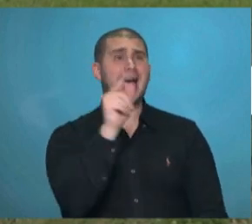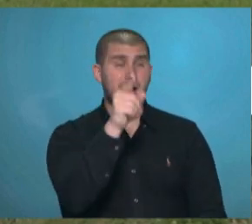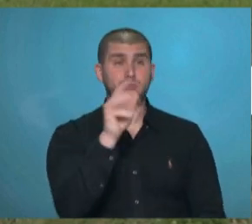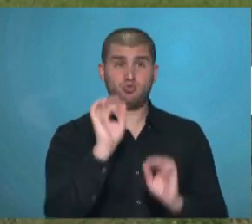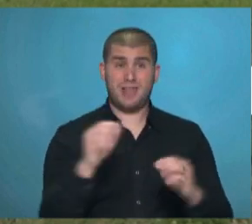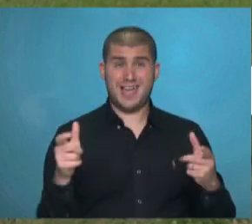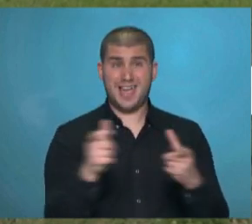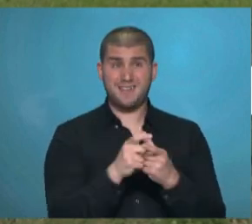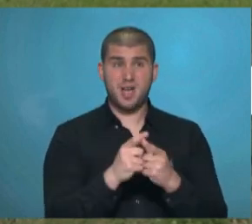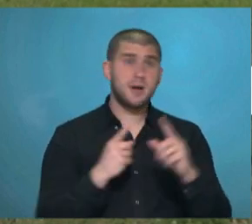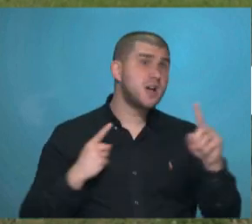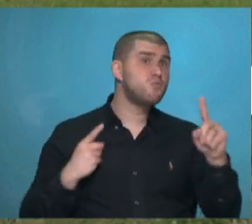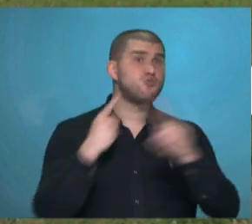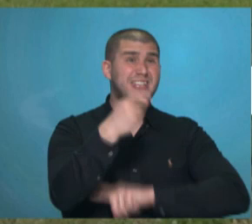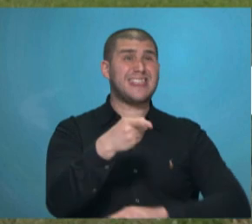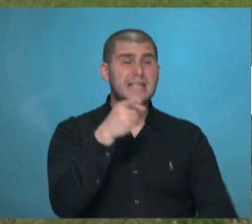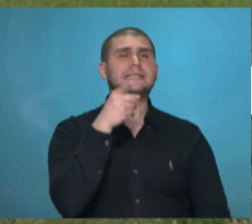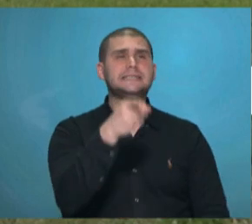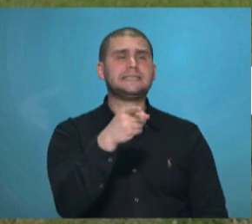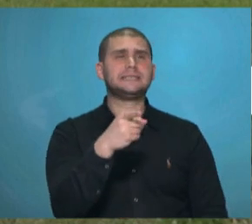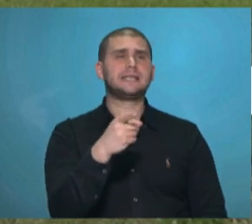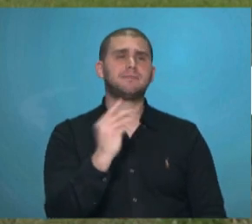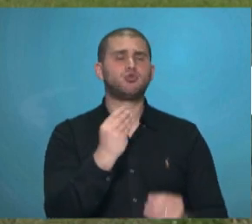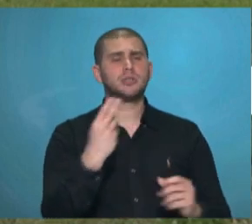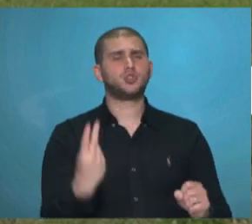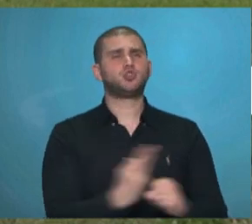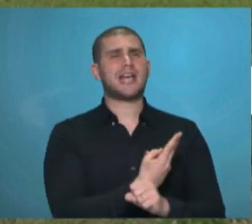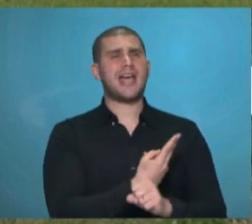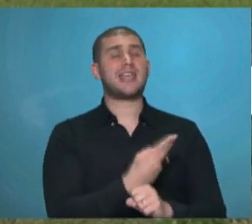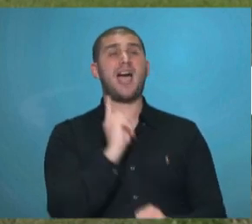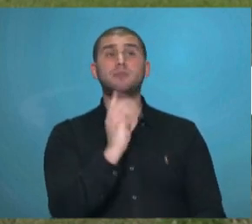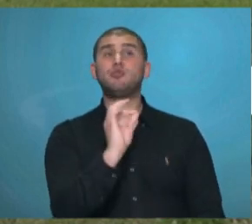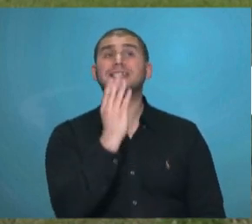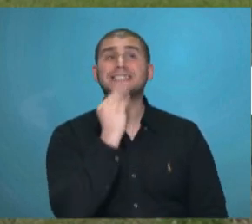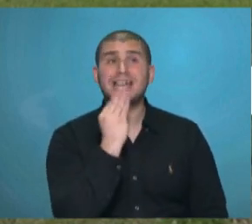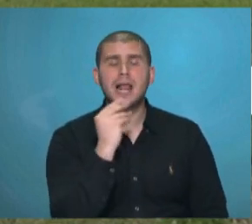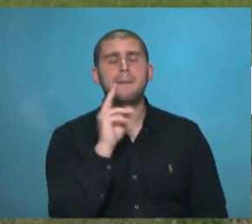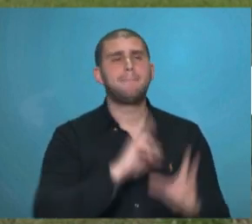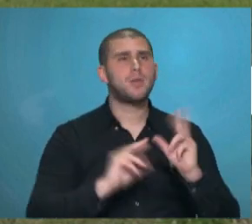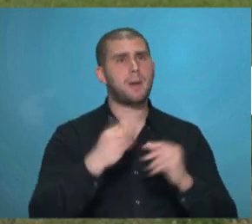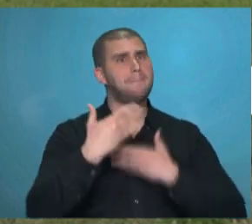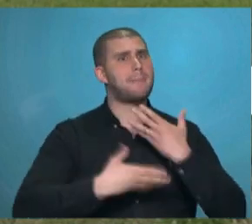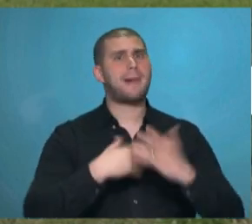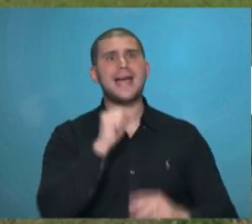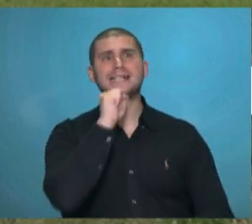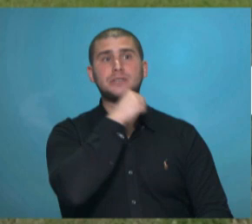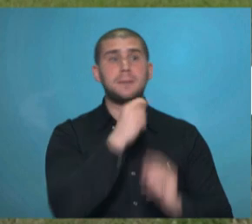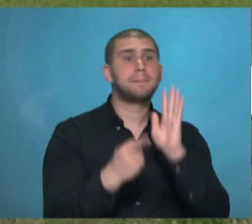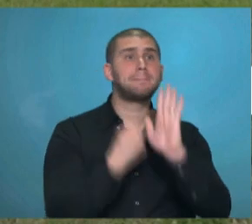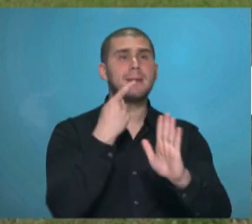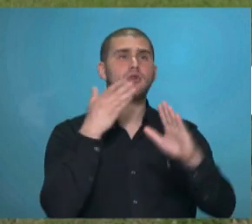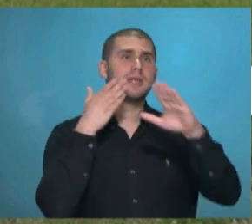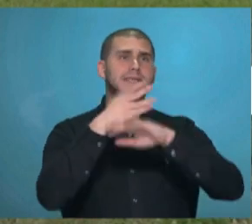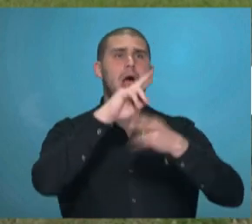החברה המשגרת את הטיל, זוהי נסיעה שגרתית אולי, עבור ישראל מדובר בצעד היסטורי, בכניסה ראשונה